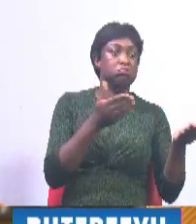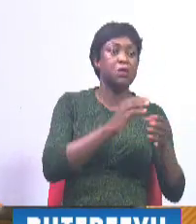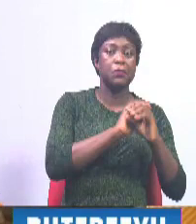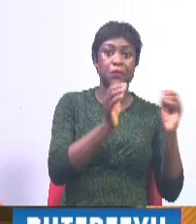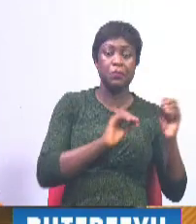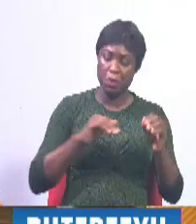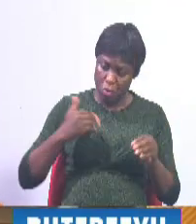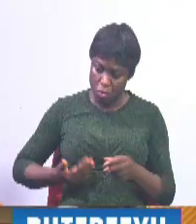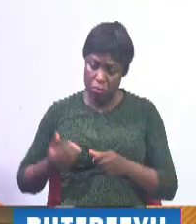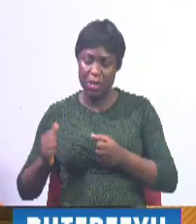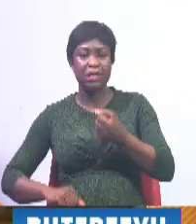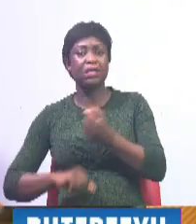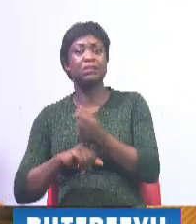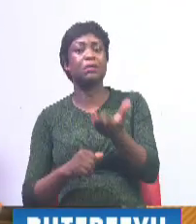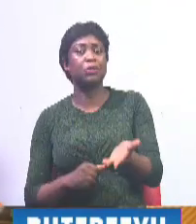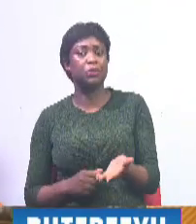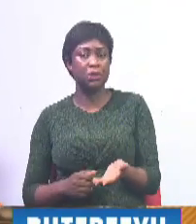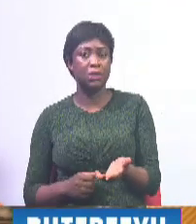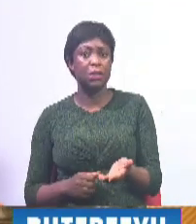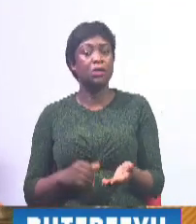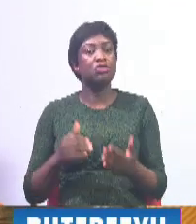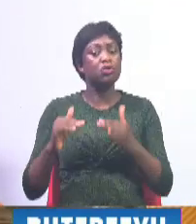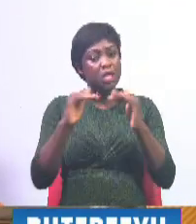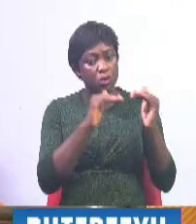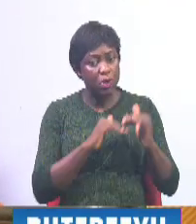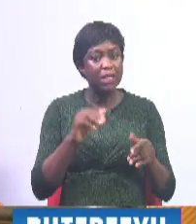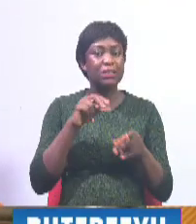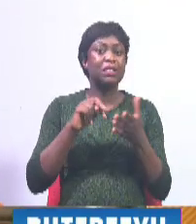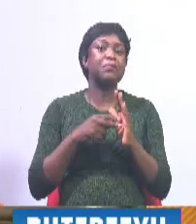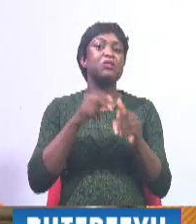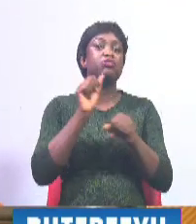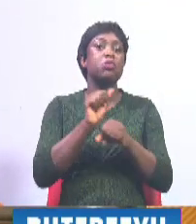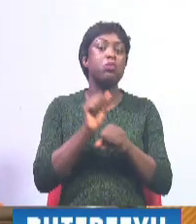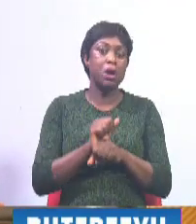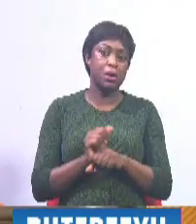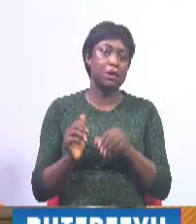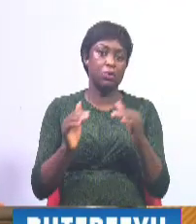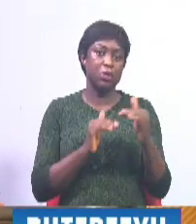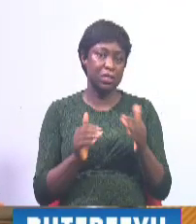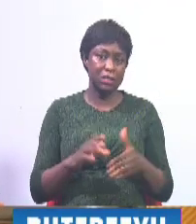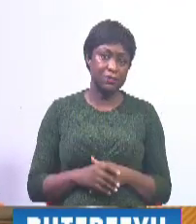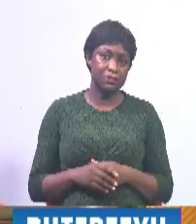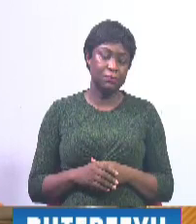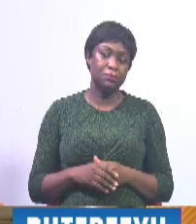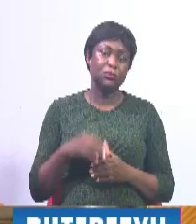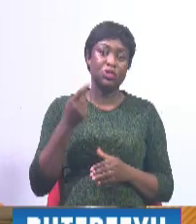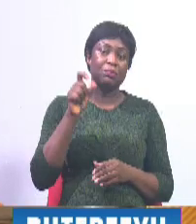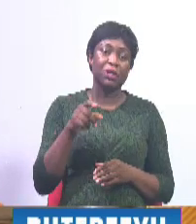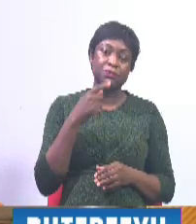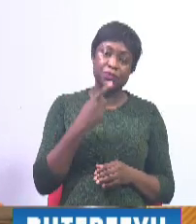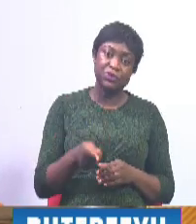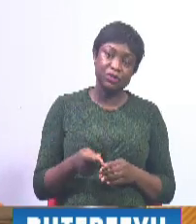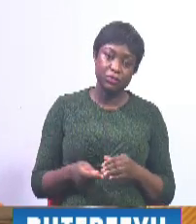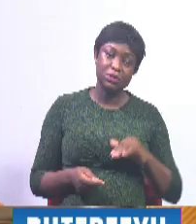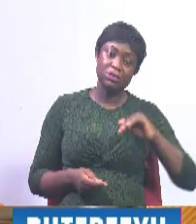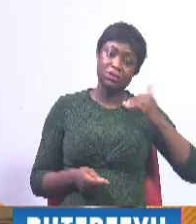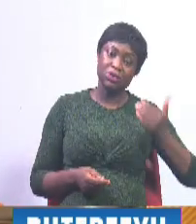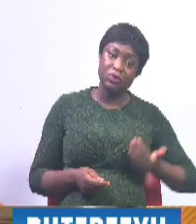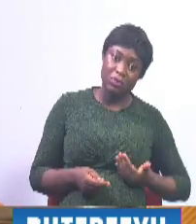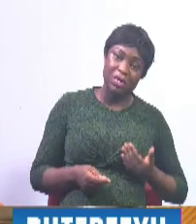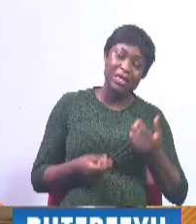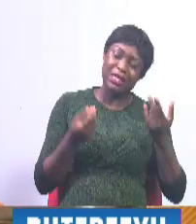nolwekyo omwenkanonkano kitegeeza tukole ebiriyo saja yagamba nti no omwami bwafa owuliranka omukyala engeri